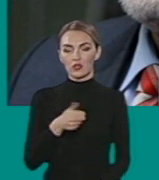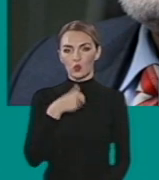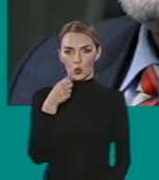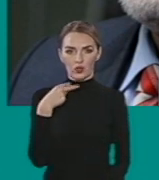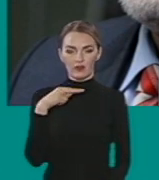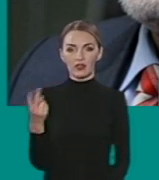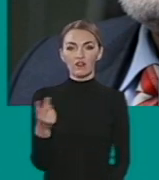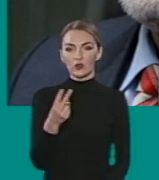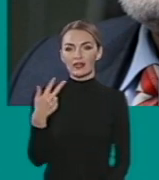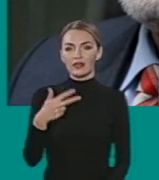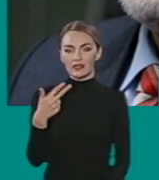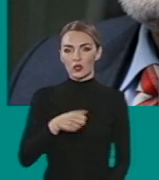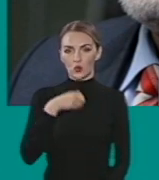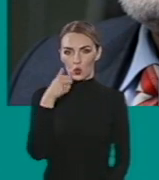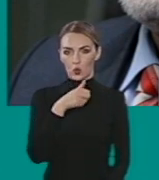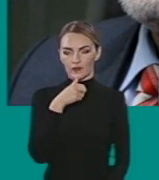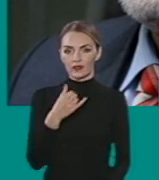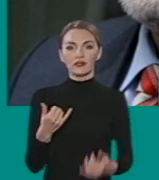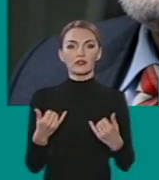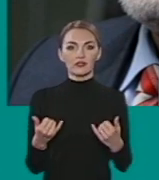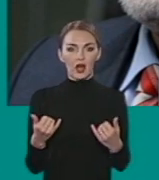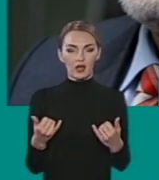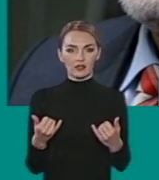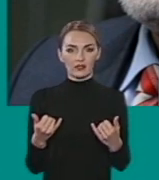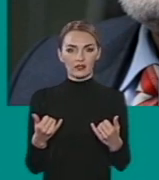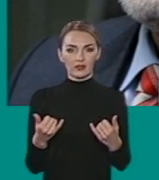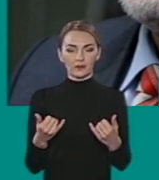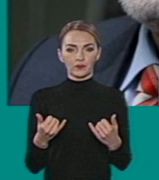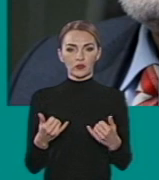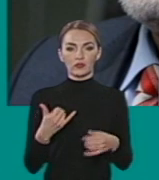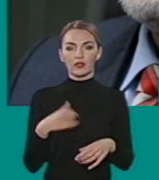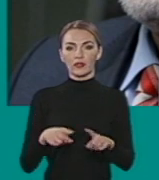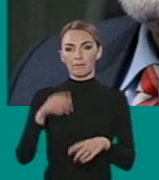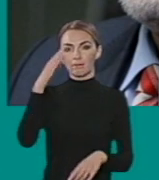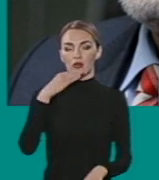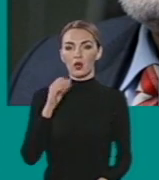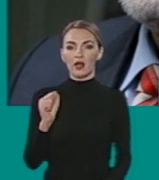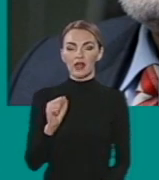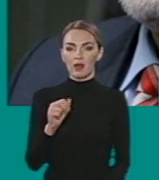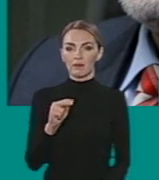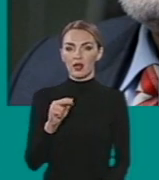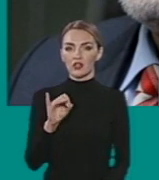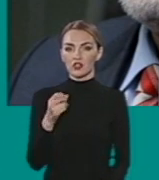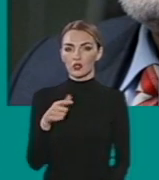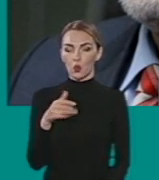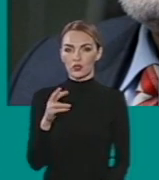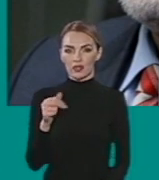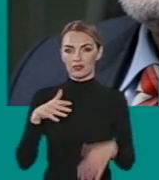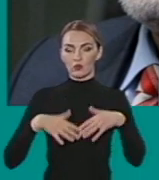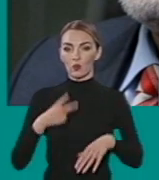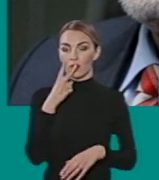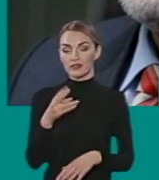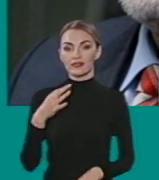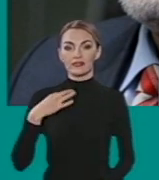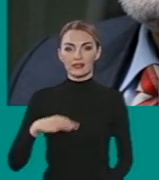на двоїх 30 років. Зараз от до нас приїхав до Херсон батько Ахтема Чигоза з Криму, він, щоб побачити